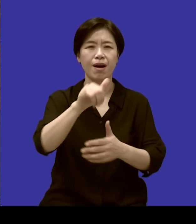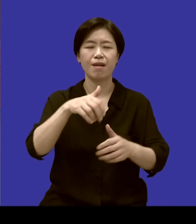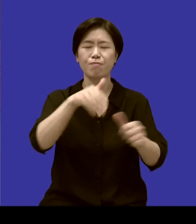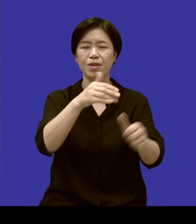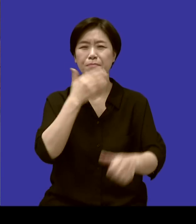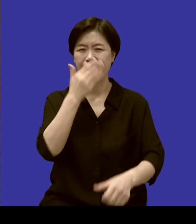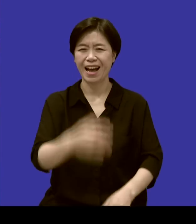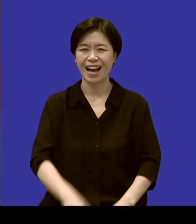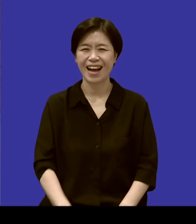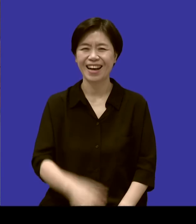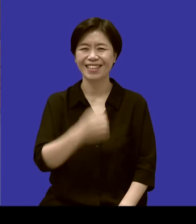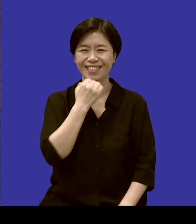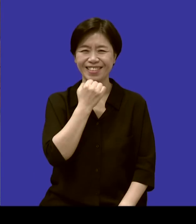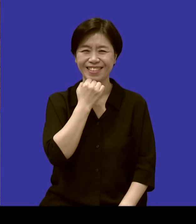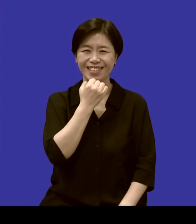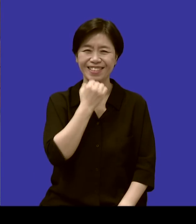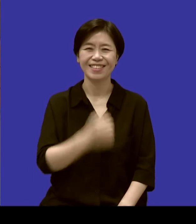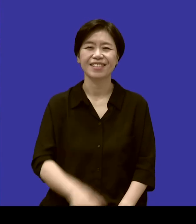하니까.